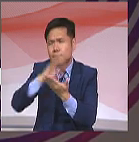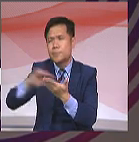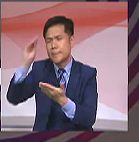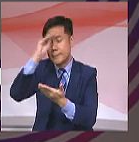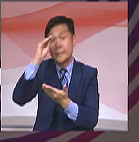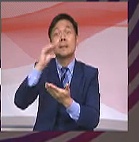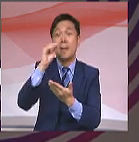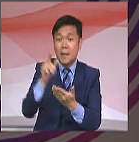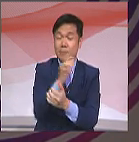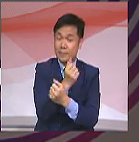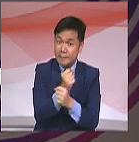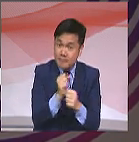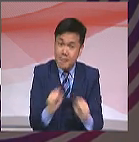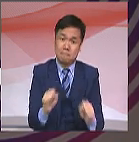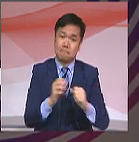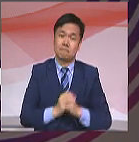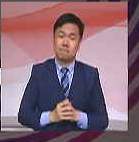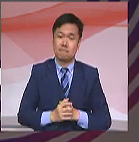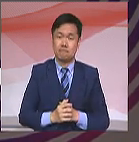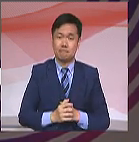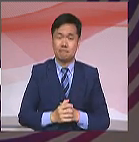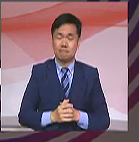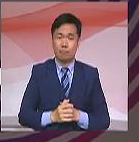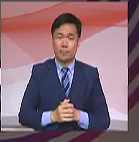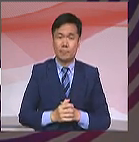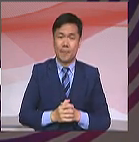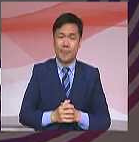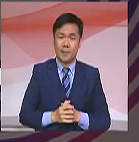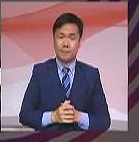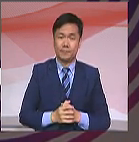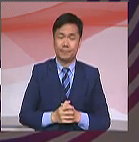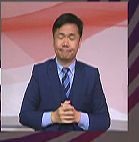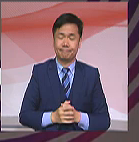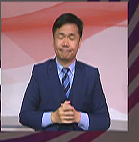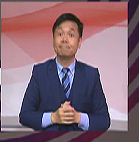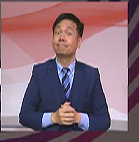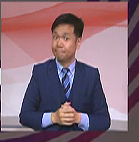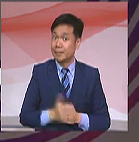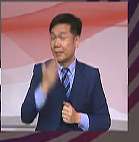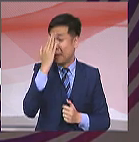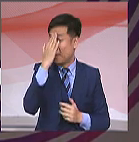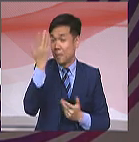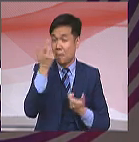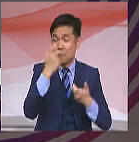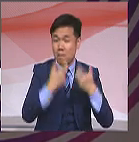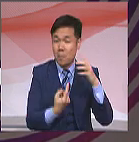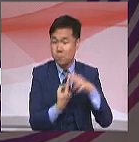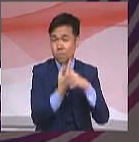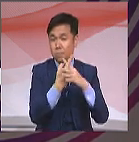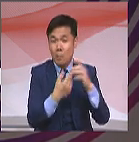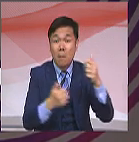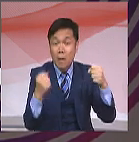keadaan yang selamat. Kami sedar bahawa antara cabaran utama yang kita